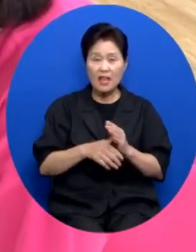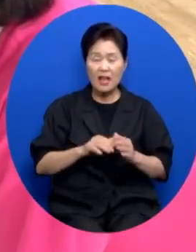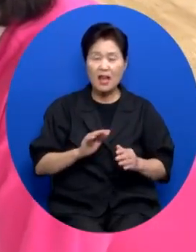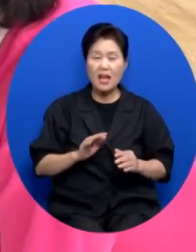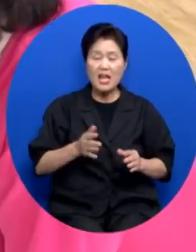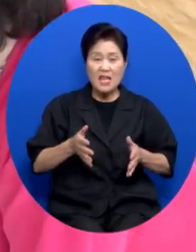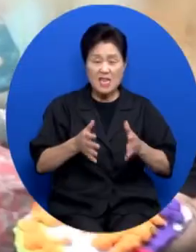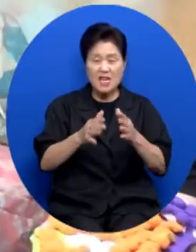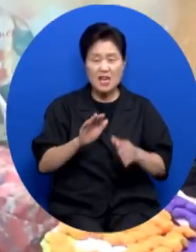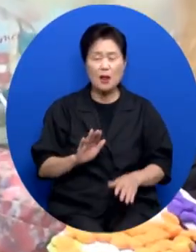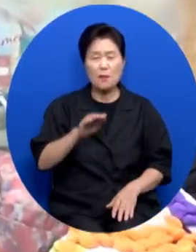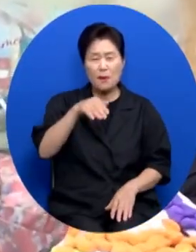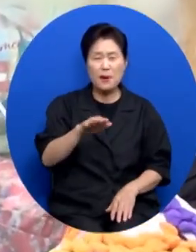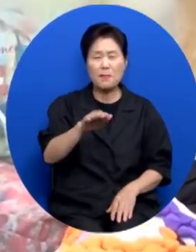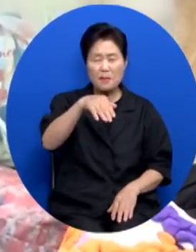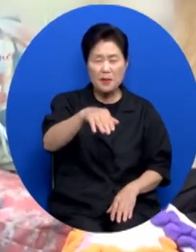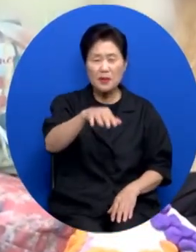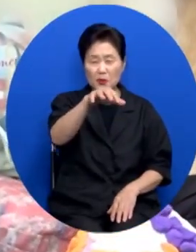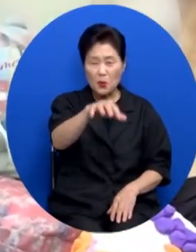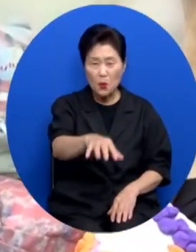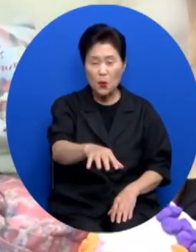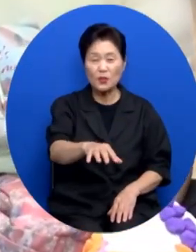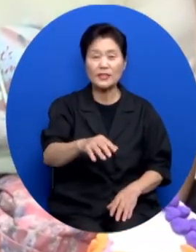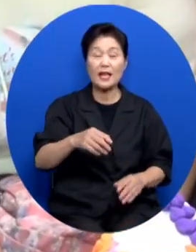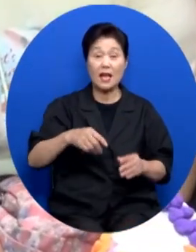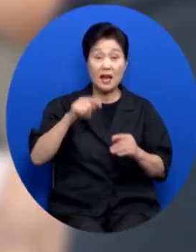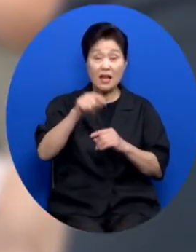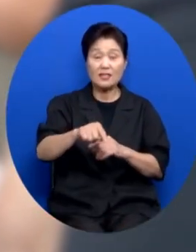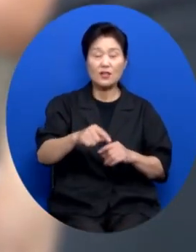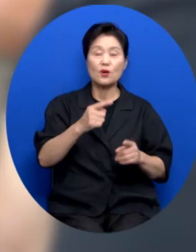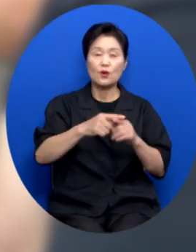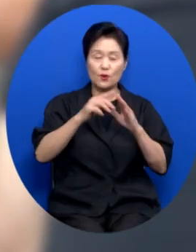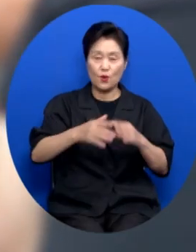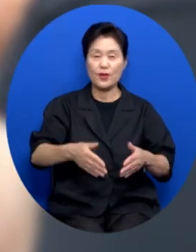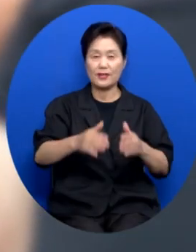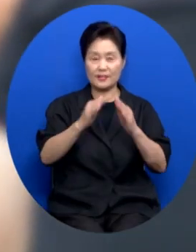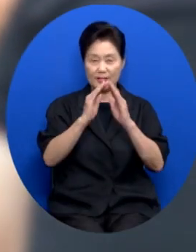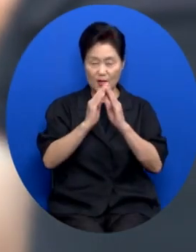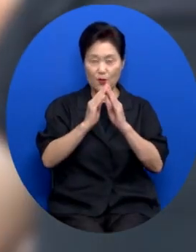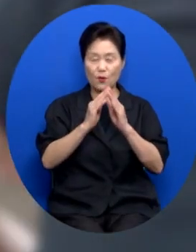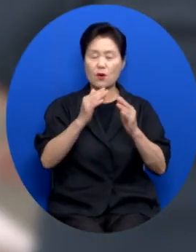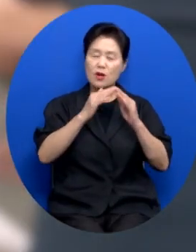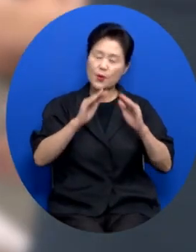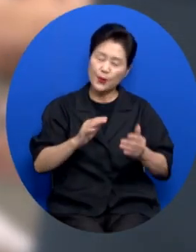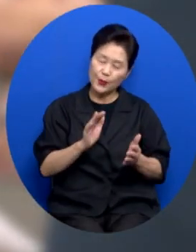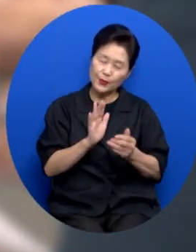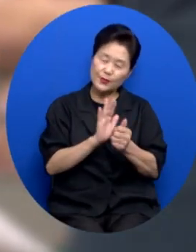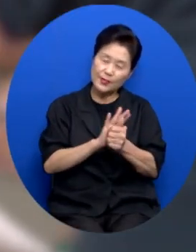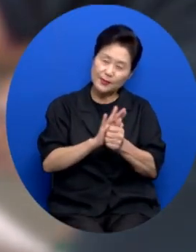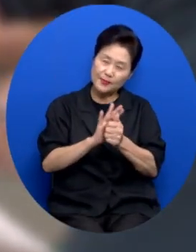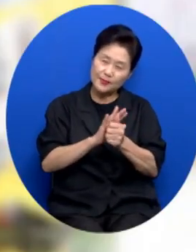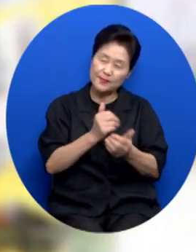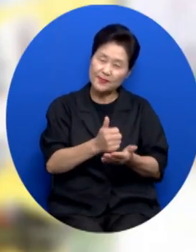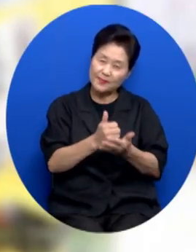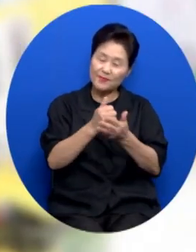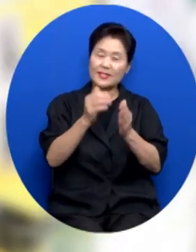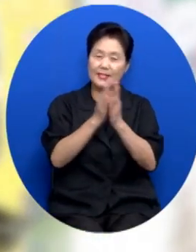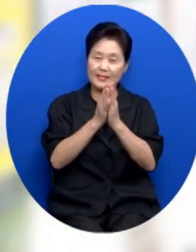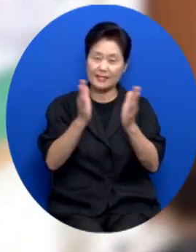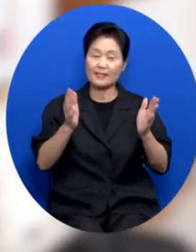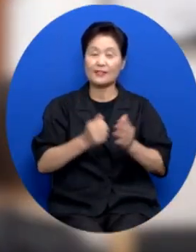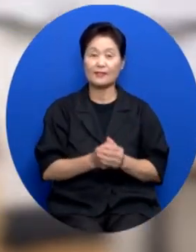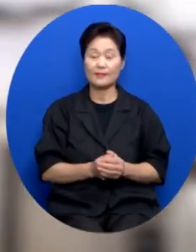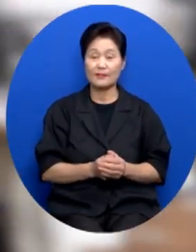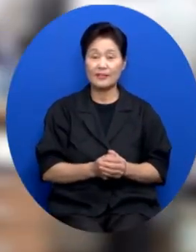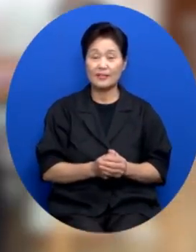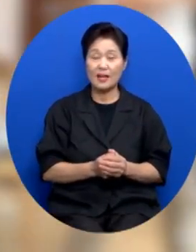없었던 시골 영주 단산면으로 내려와 교회를 개척하고 이웃을 섬기기 시작했습니다.